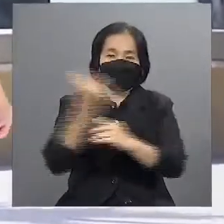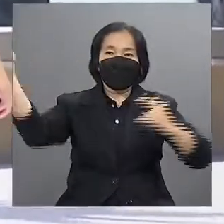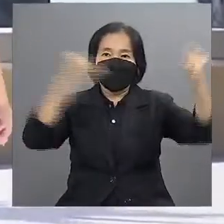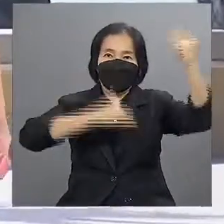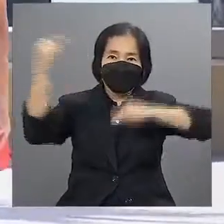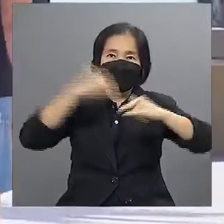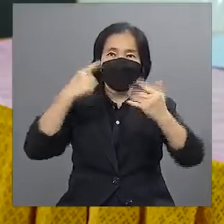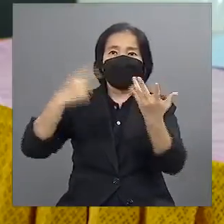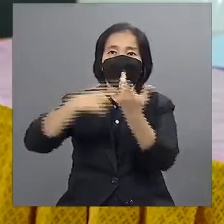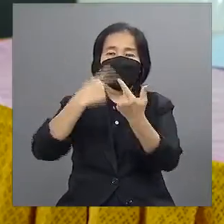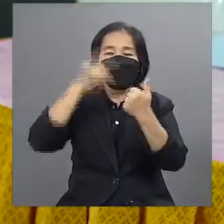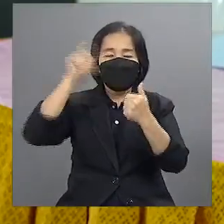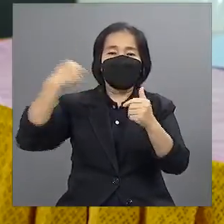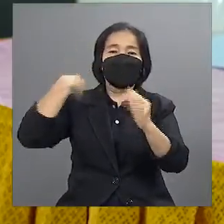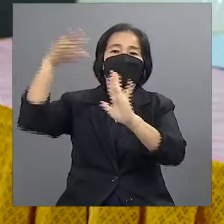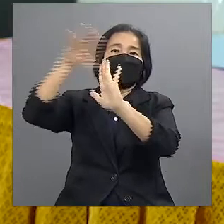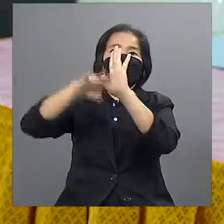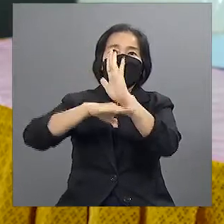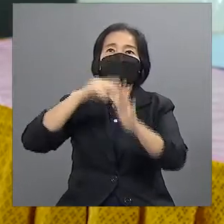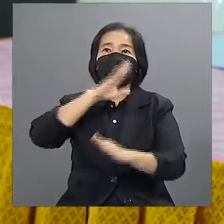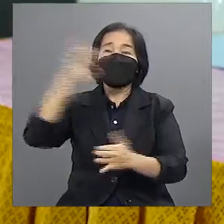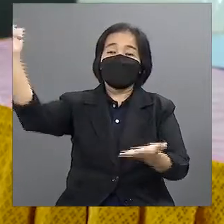มนมเงินค่้ยยยยยย 1